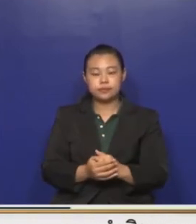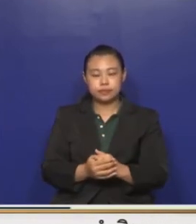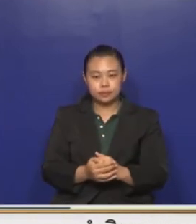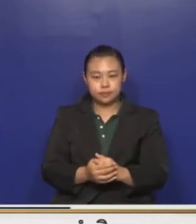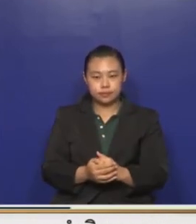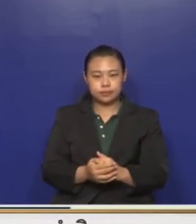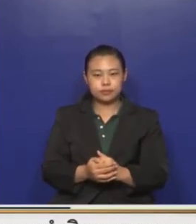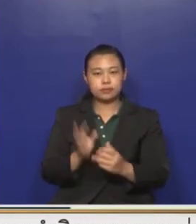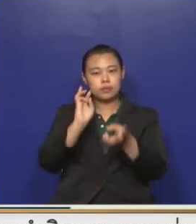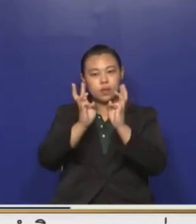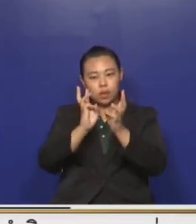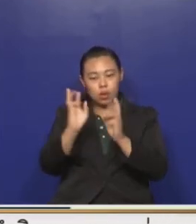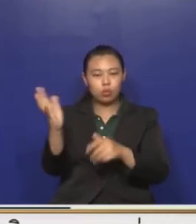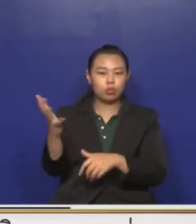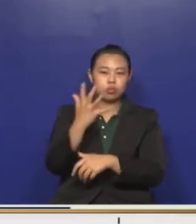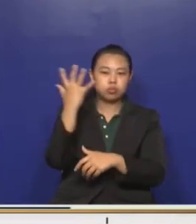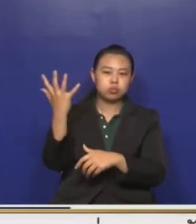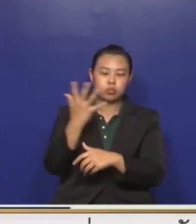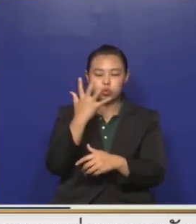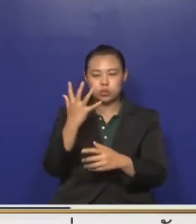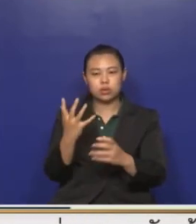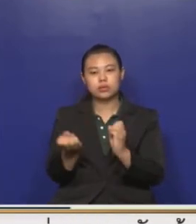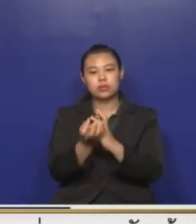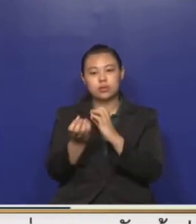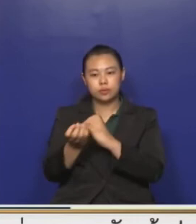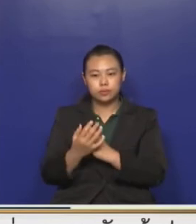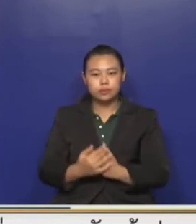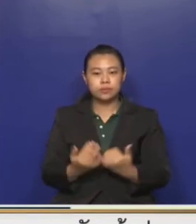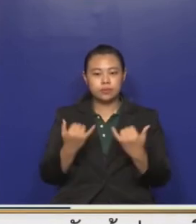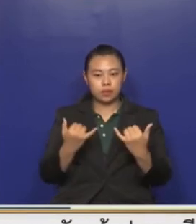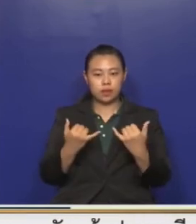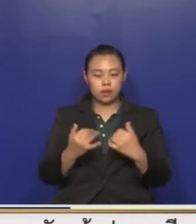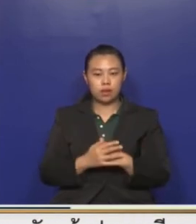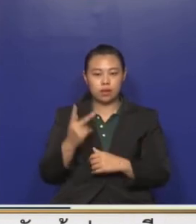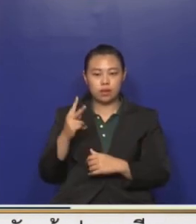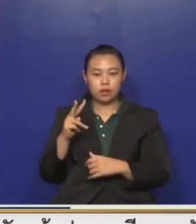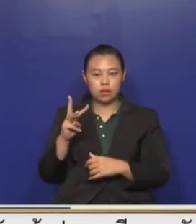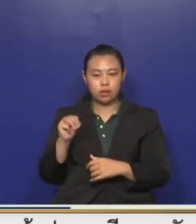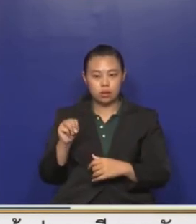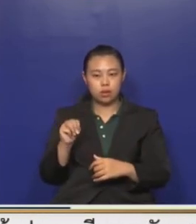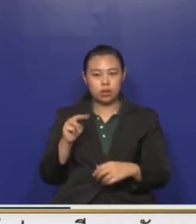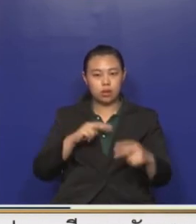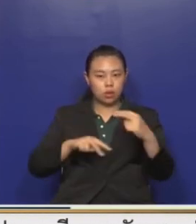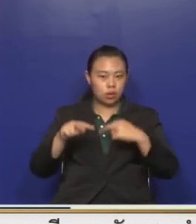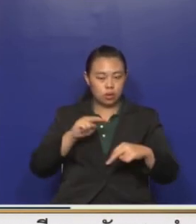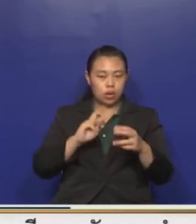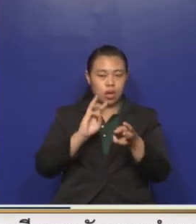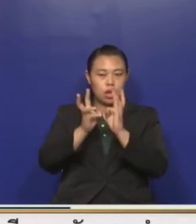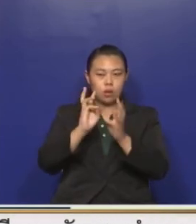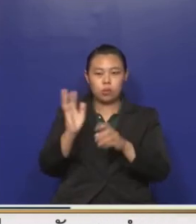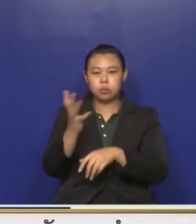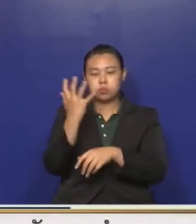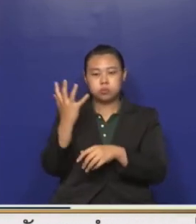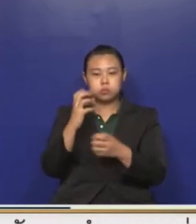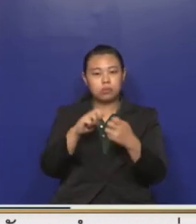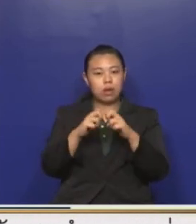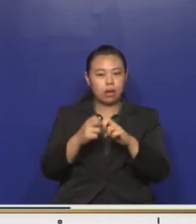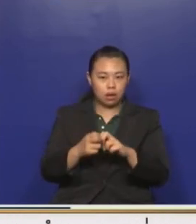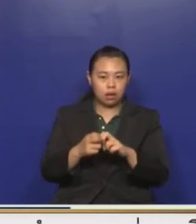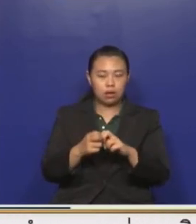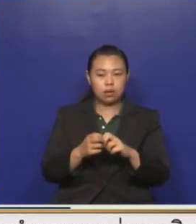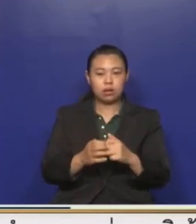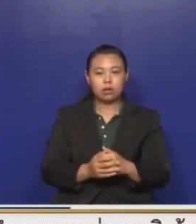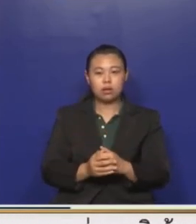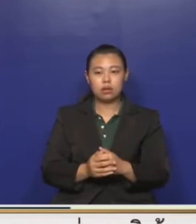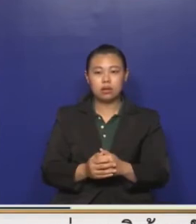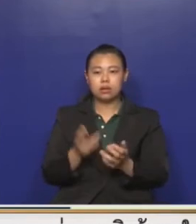อกควัและเพี 2.5 เกิดขึ้นซึในขณะนี้ทางกรมคุคละพิได้ทำหนังสือชีแจงแล้วก็รองเรีนไปอย่างท